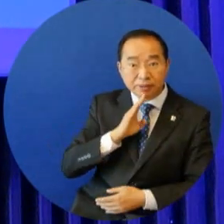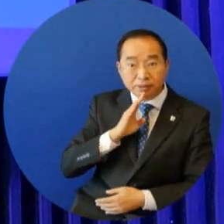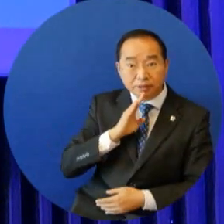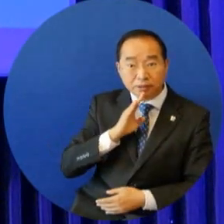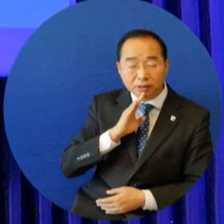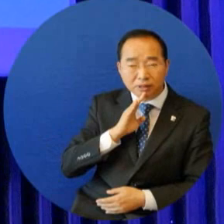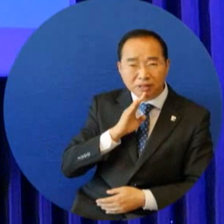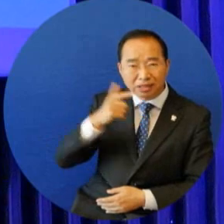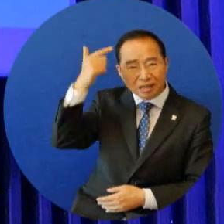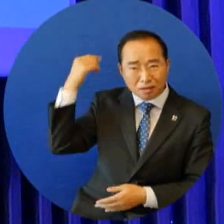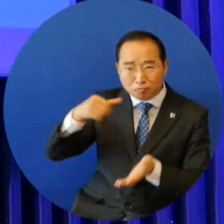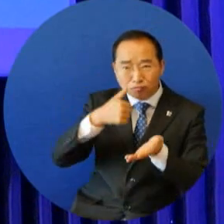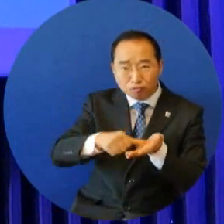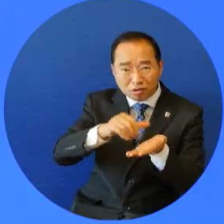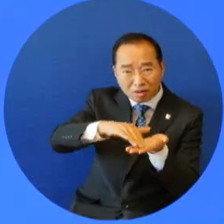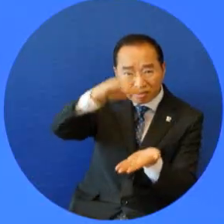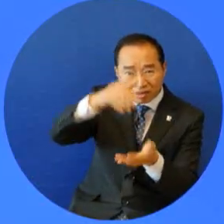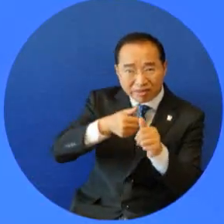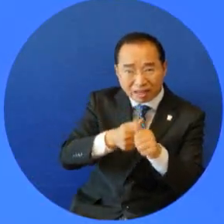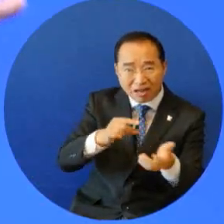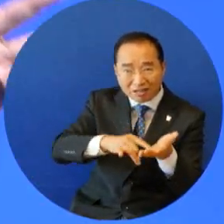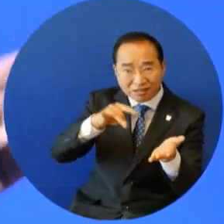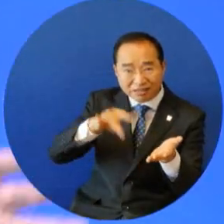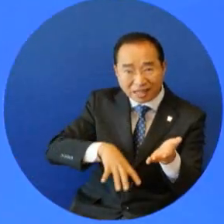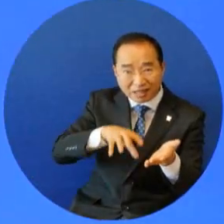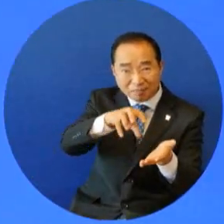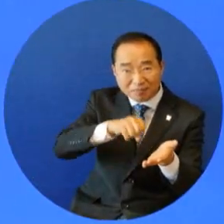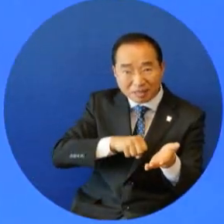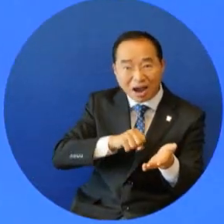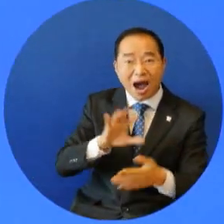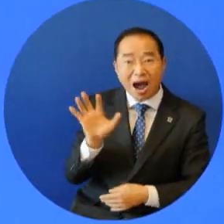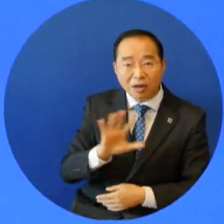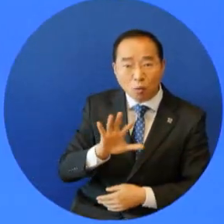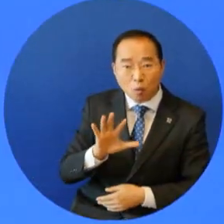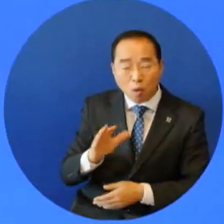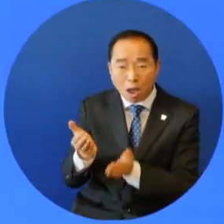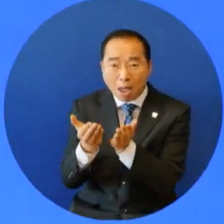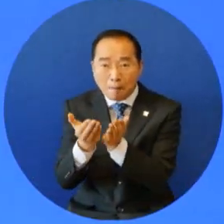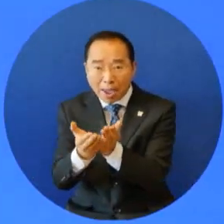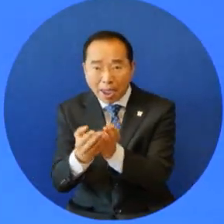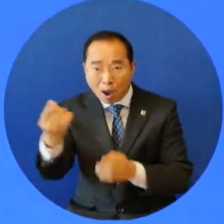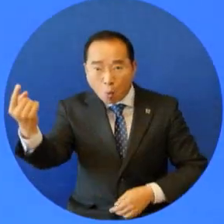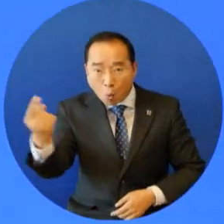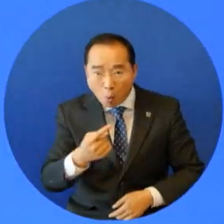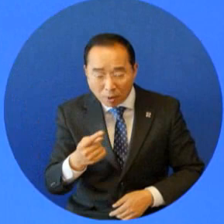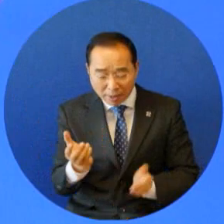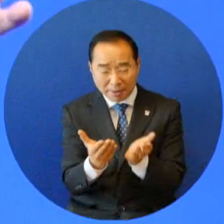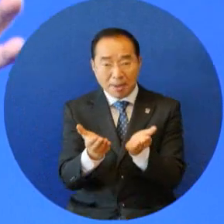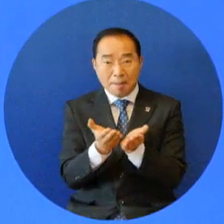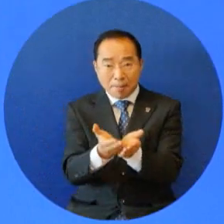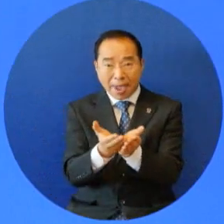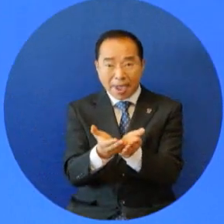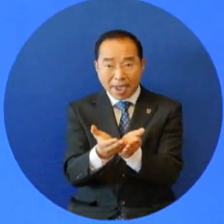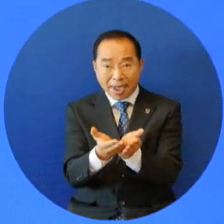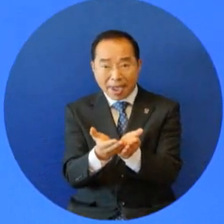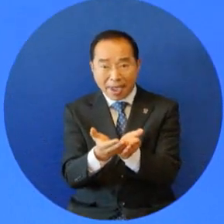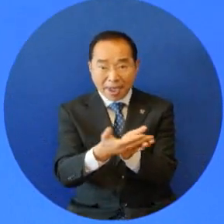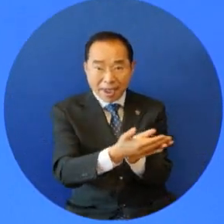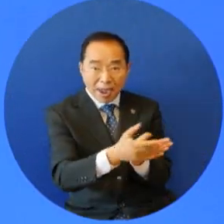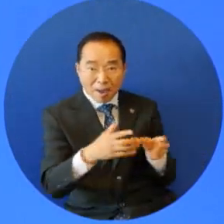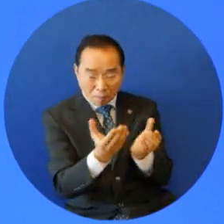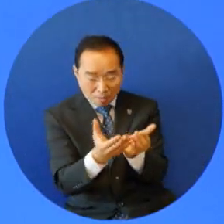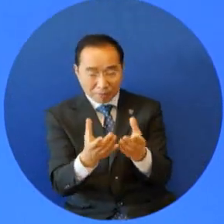일일이 물건을 세서 받은 게 아니라 배가 들어오면 그 배의 갑판, 면적을